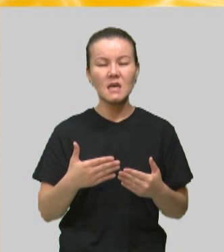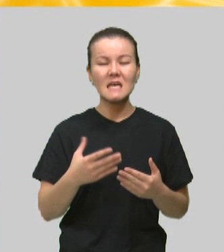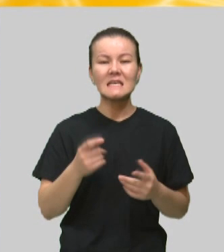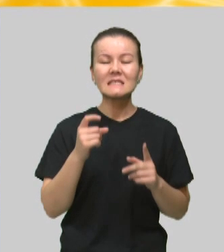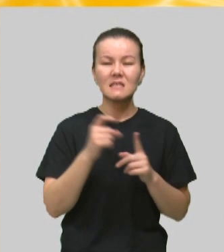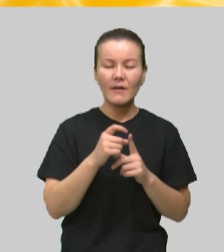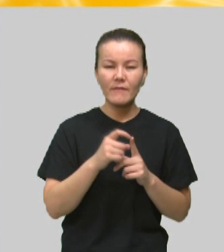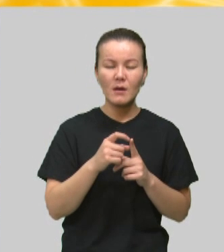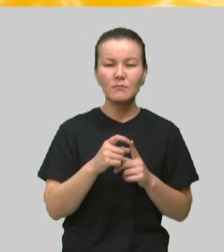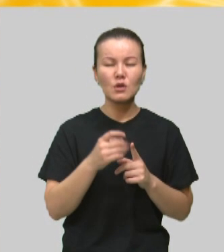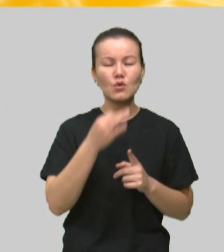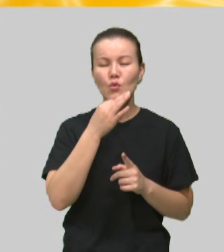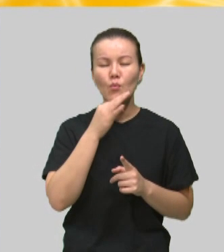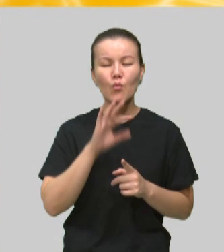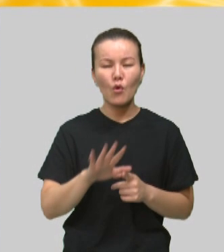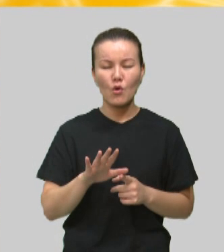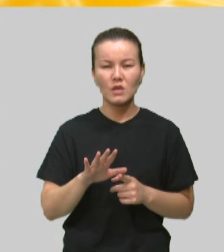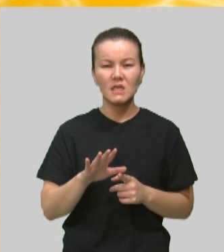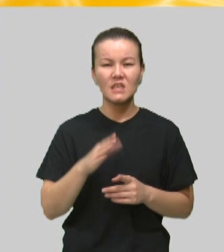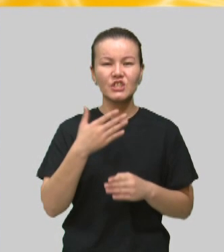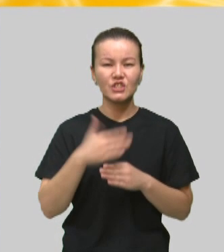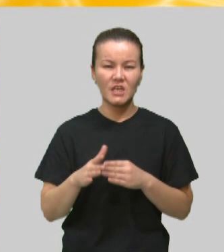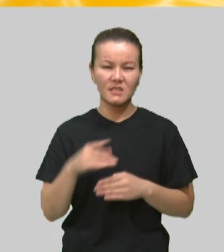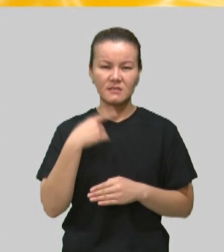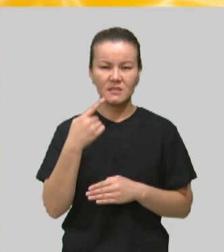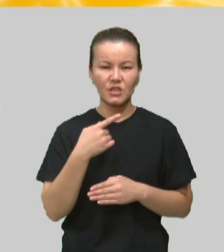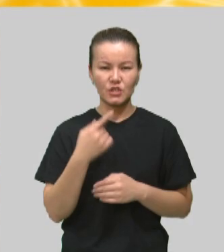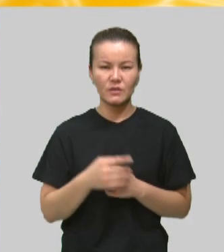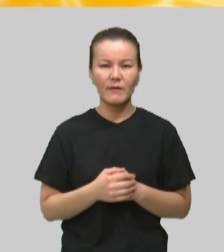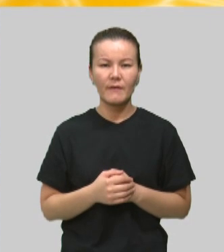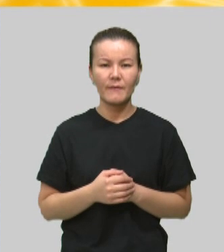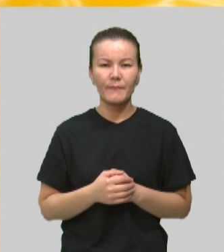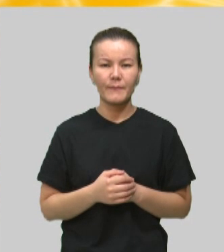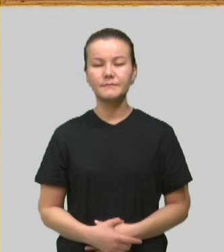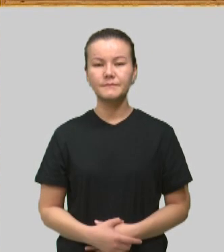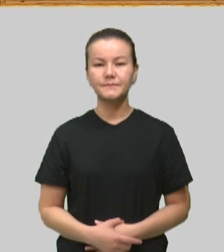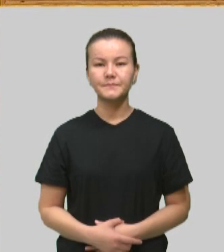словами любой части речи.